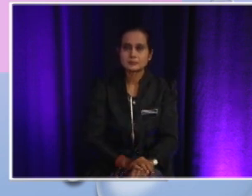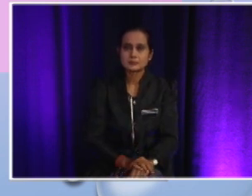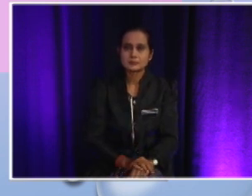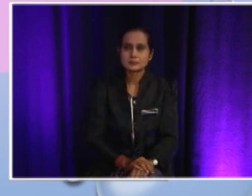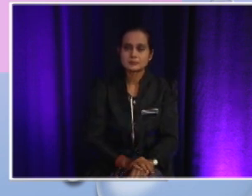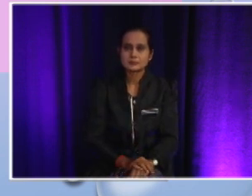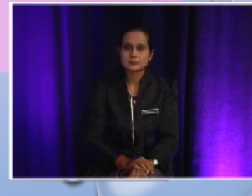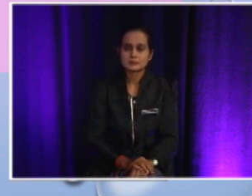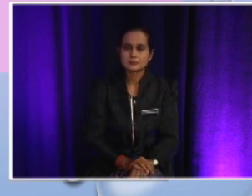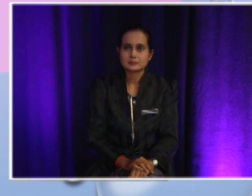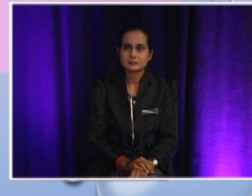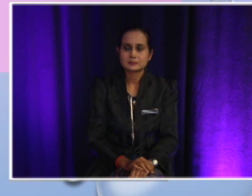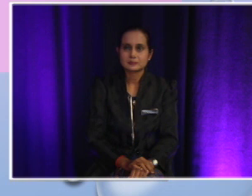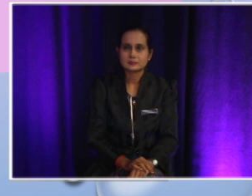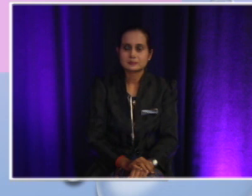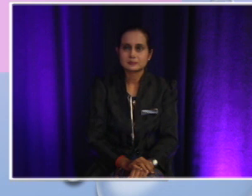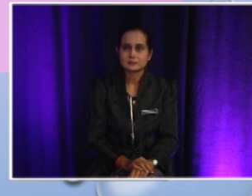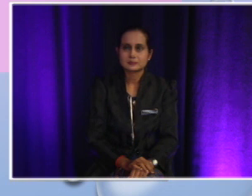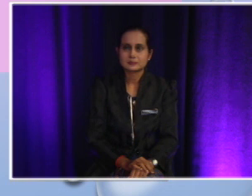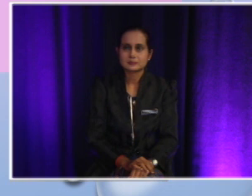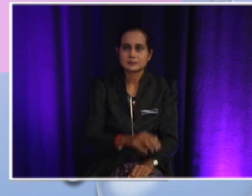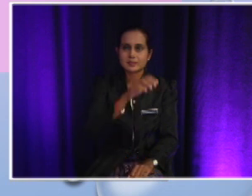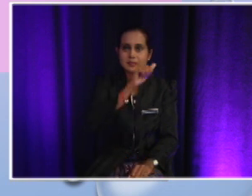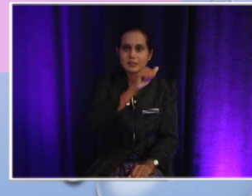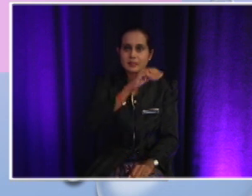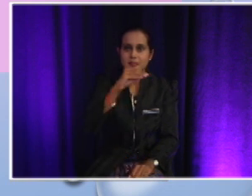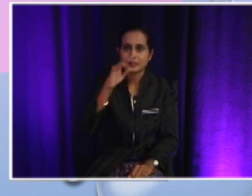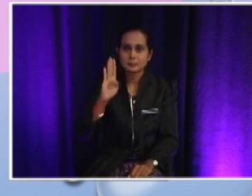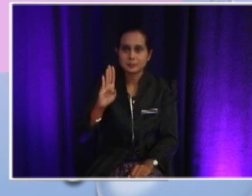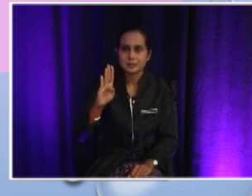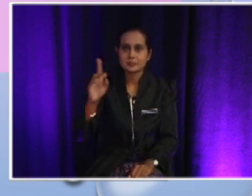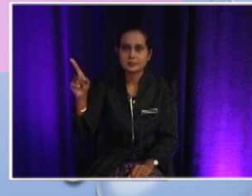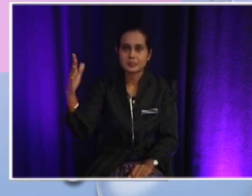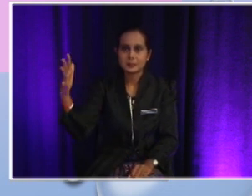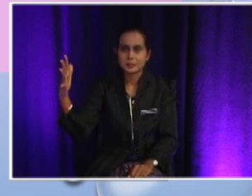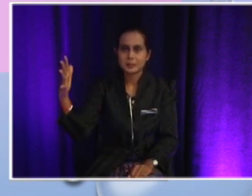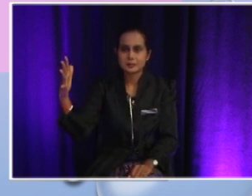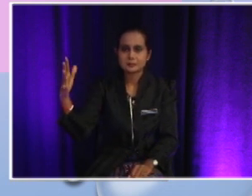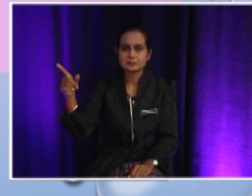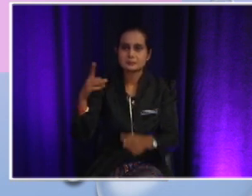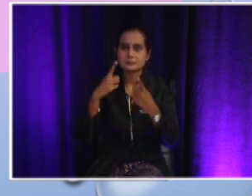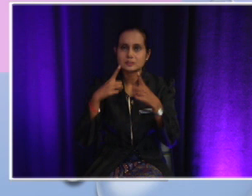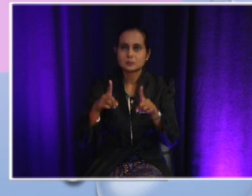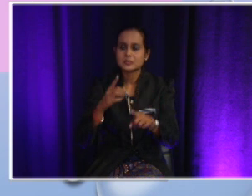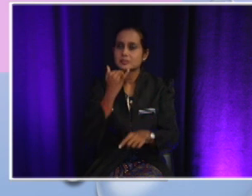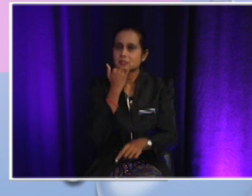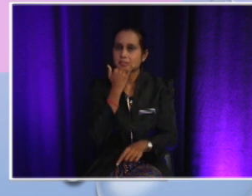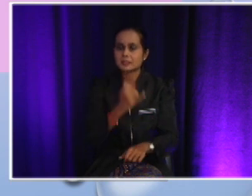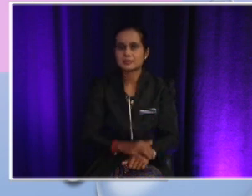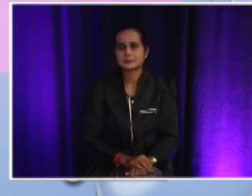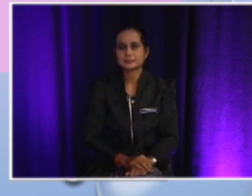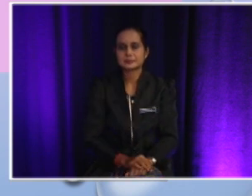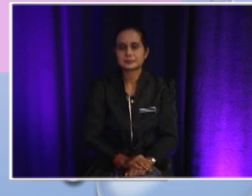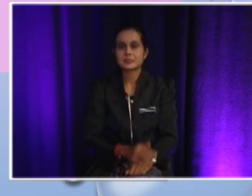Ini A dengan B ni titik A dengan B itu adalah 15. So jawapannya adalah salah. Pandailah Fizi. Salah